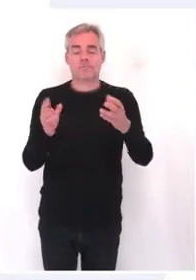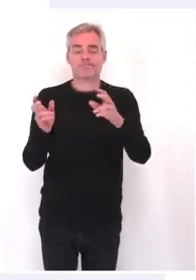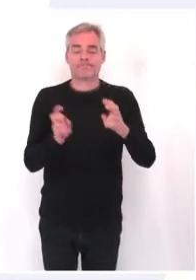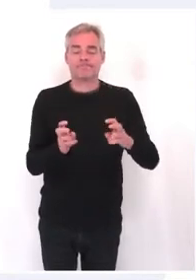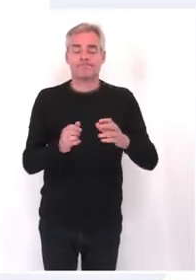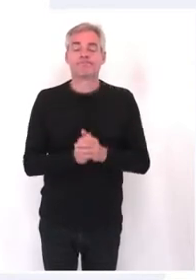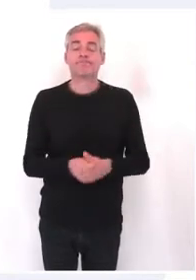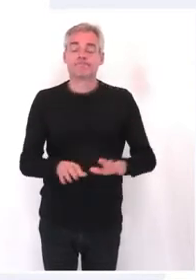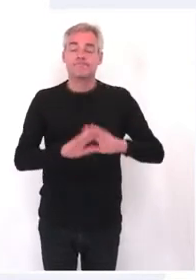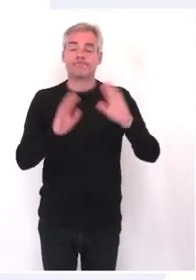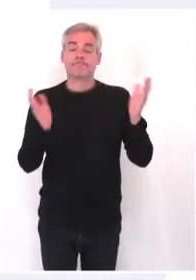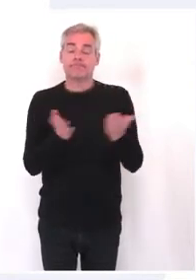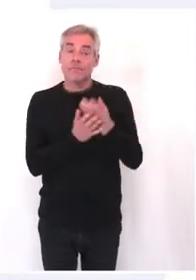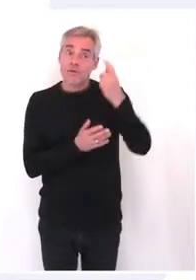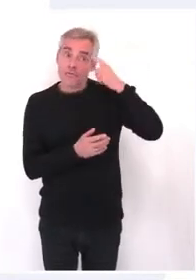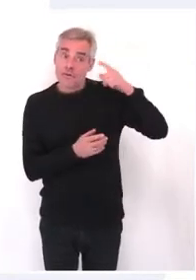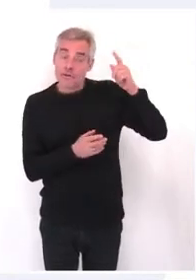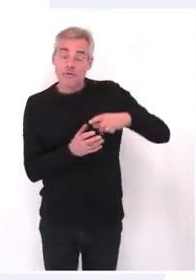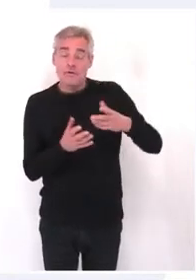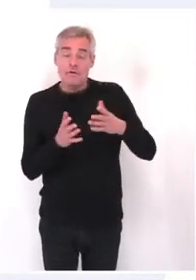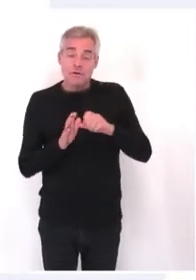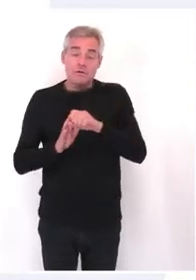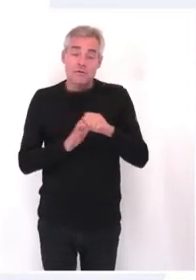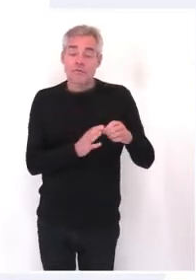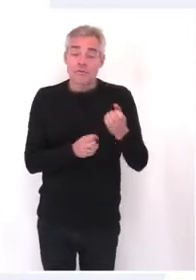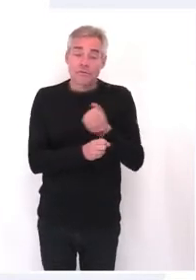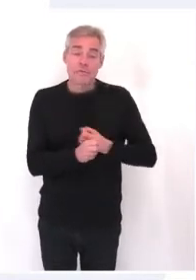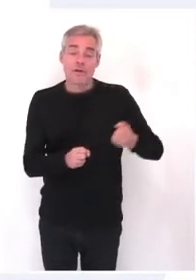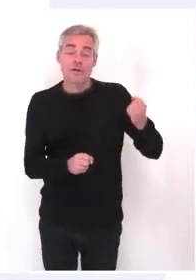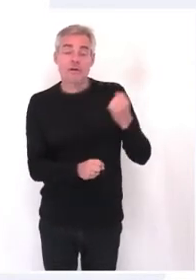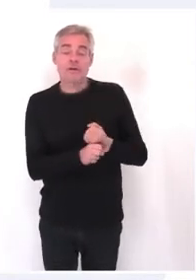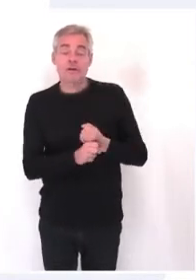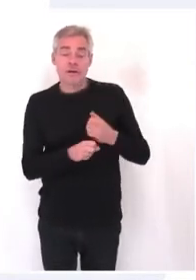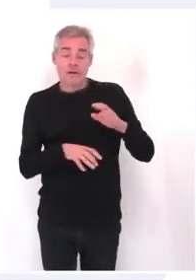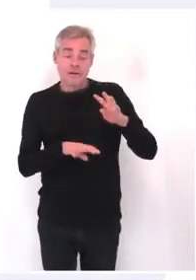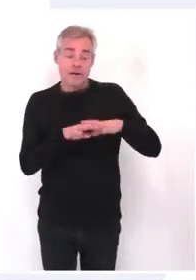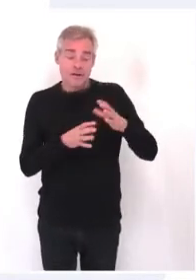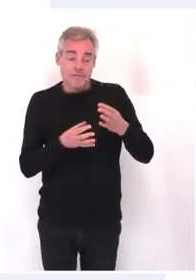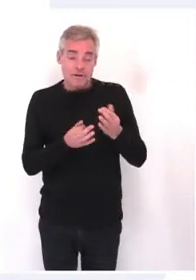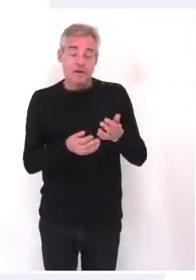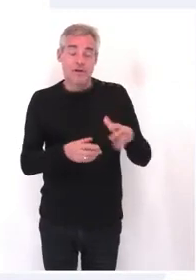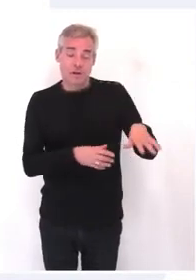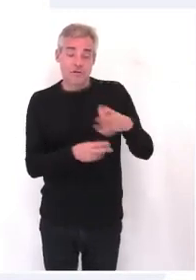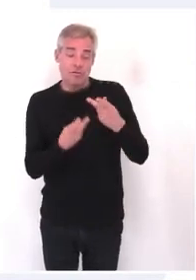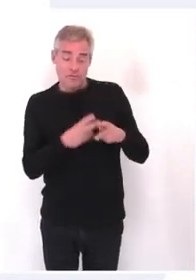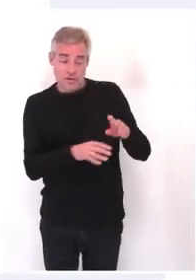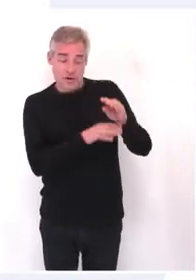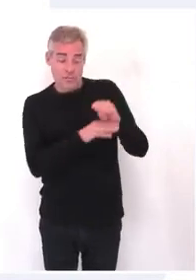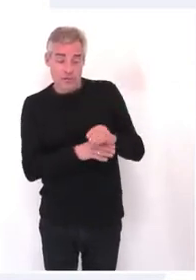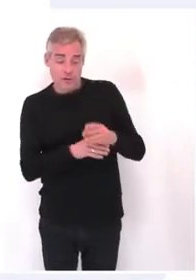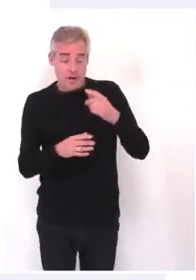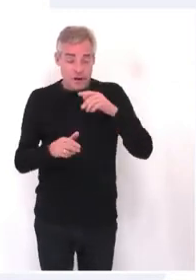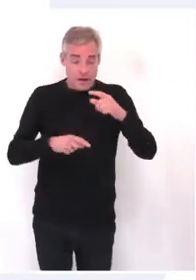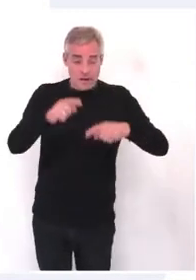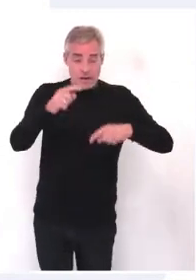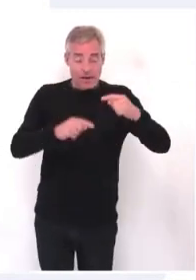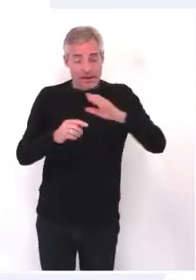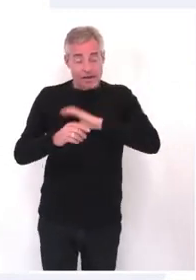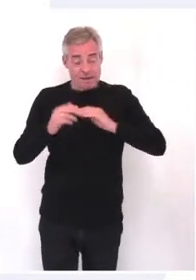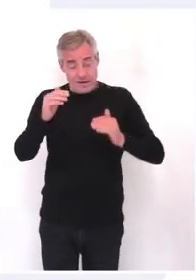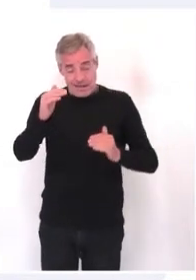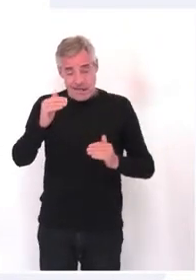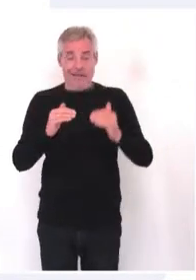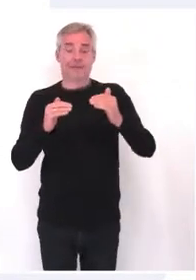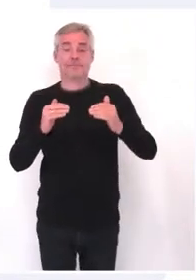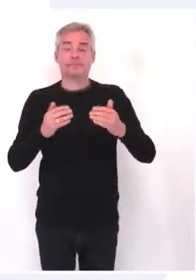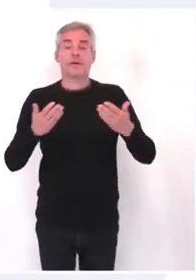Avec la vision d'une ville qui priorise ses quartiers fragiles, d'une ville qui protège et qui répare les inégalités, c'est